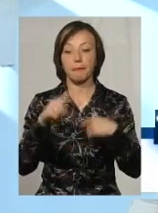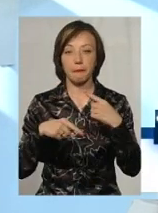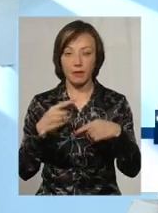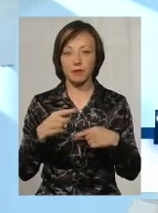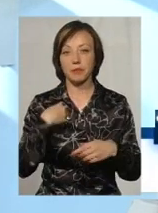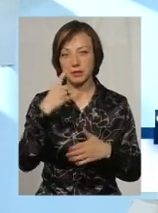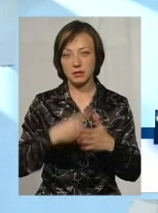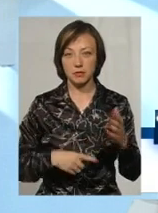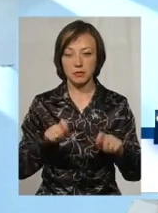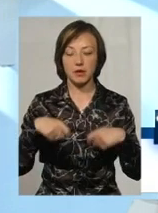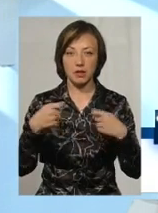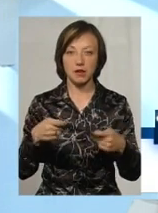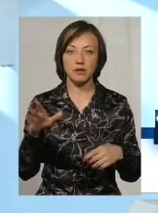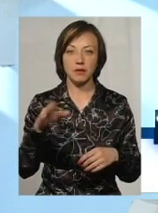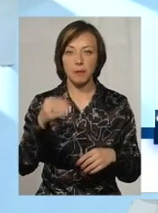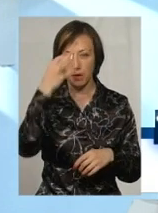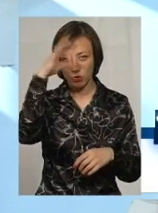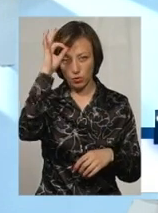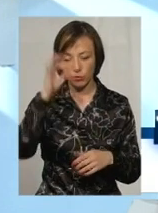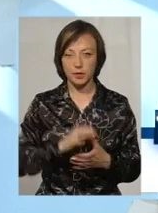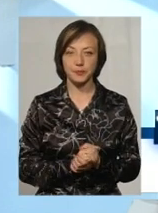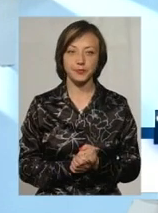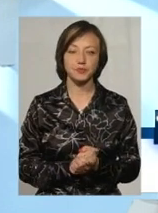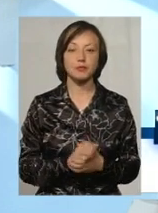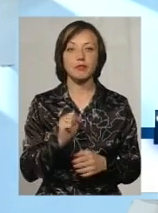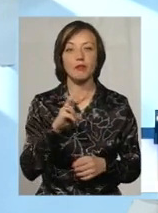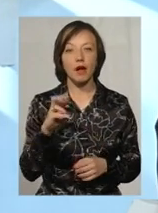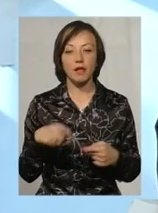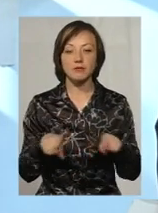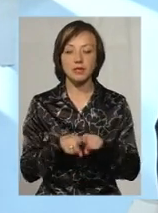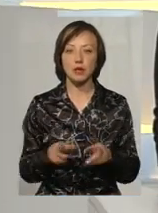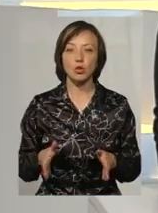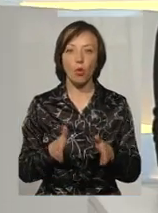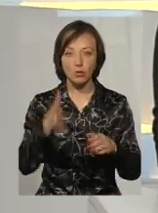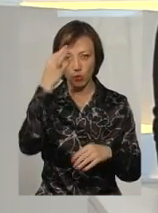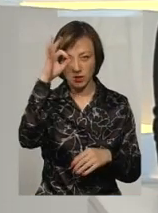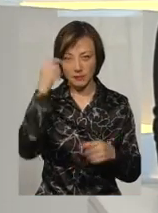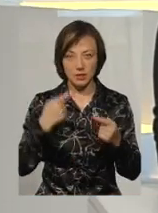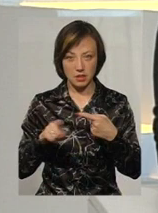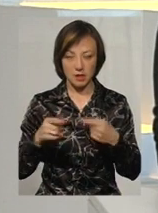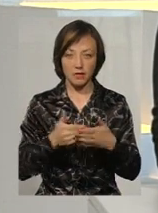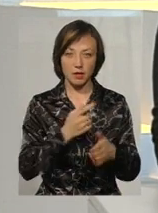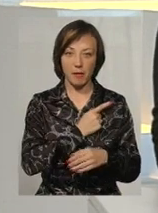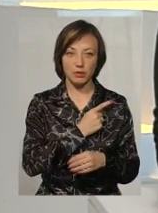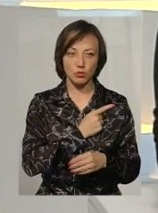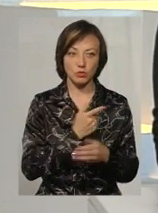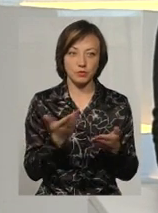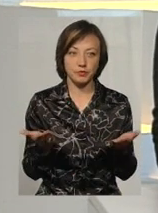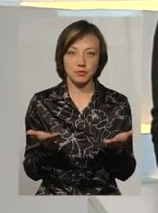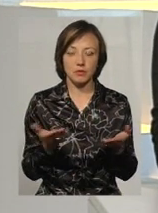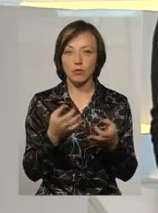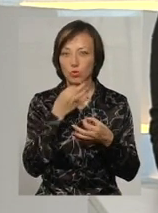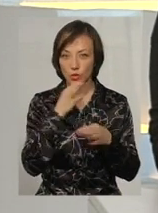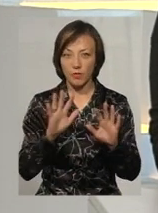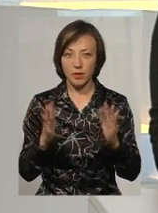будуть передані саме патрульній поліції міста Хмельницького по нашій області. Але все ж таки дорожня поліція відрізняється від патрульної? Ну, в